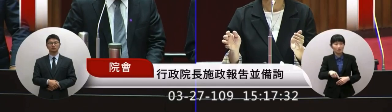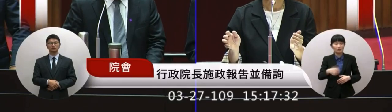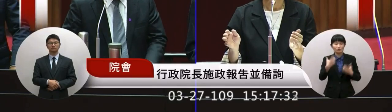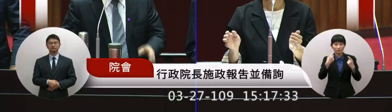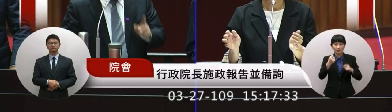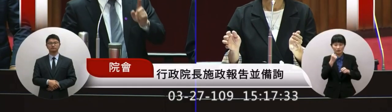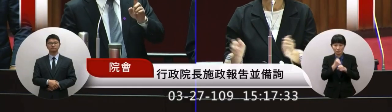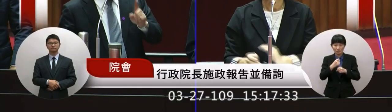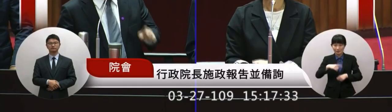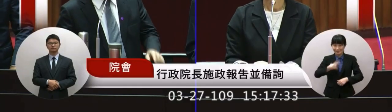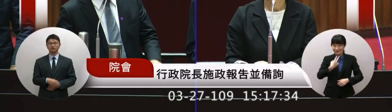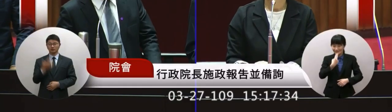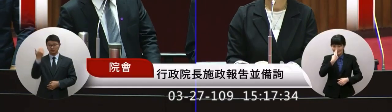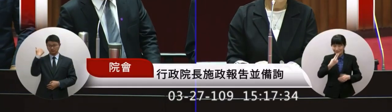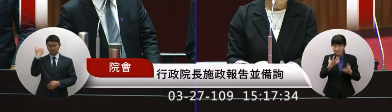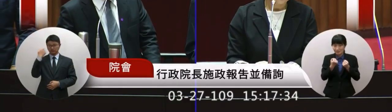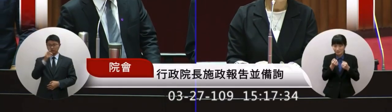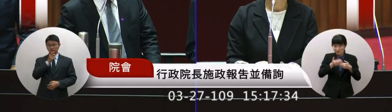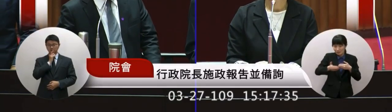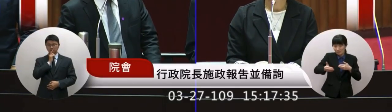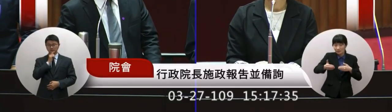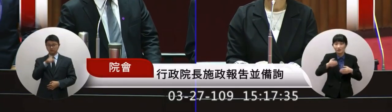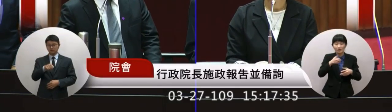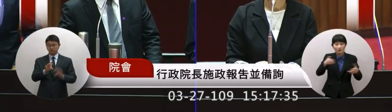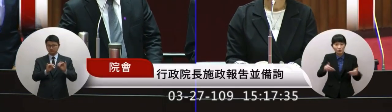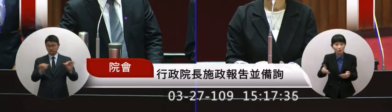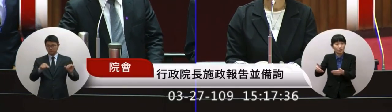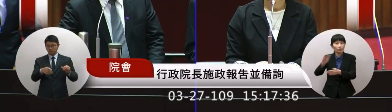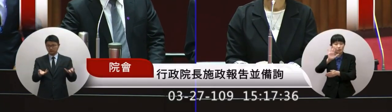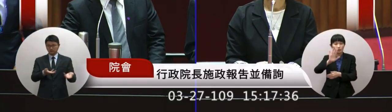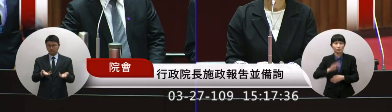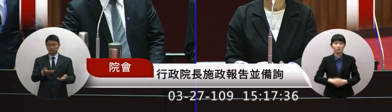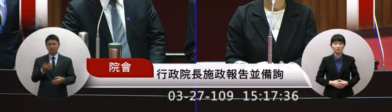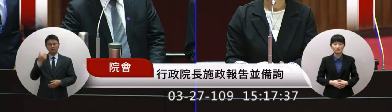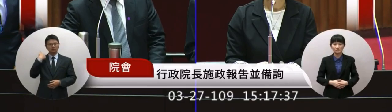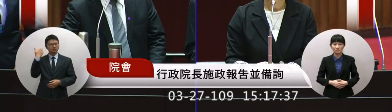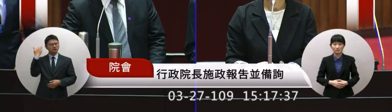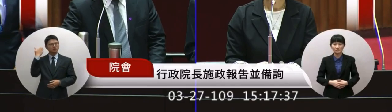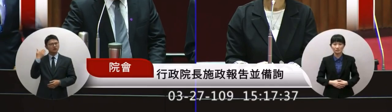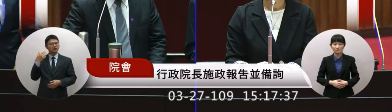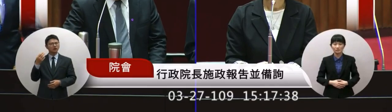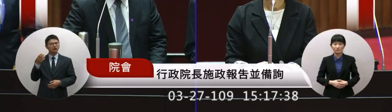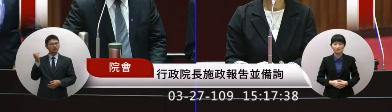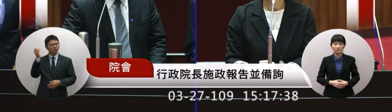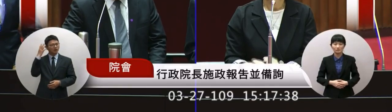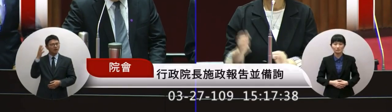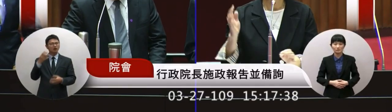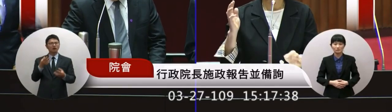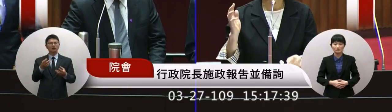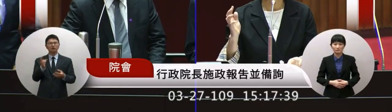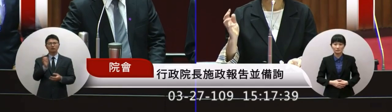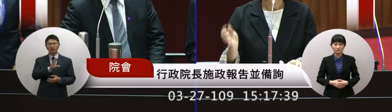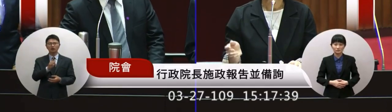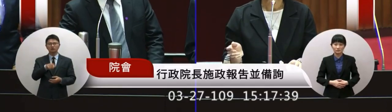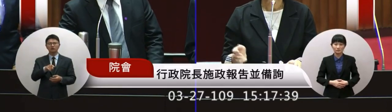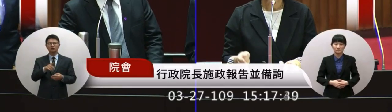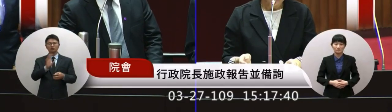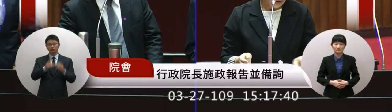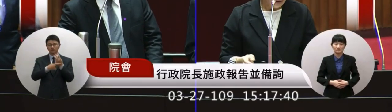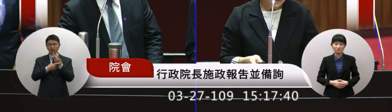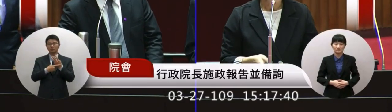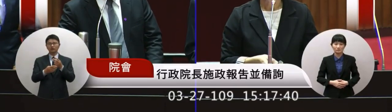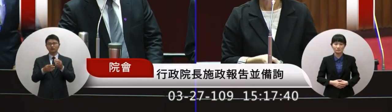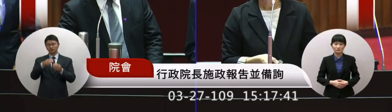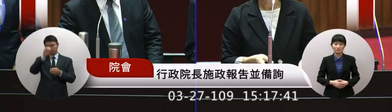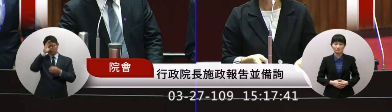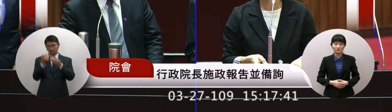程。 以前在讲这个地讯，我敢那以前无听伊讲不当党产。 对，阿勇是。 啊，你今仔是